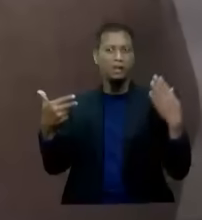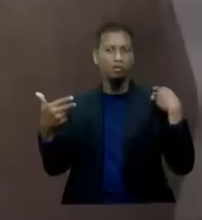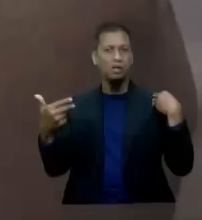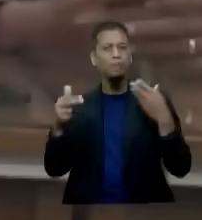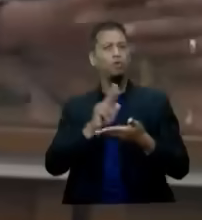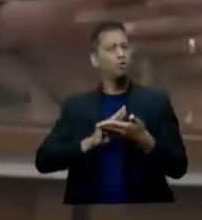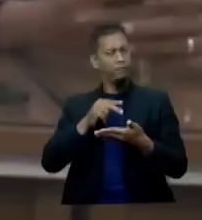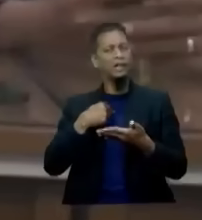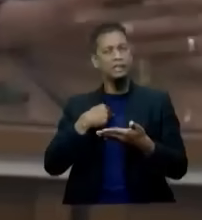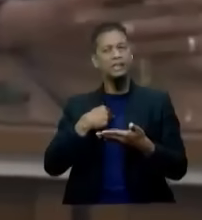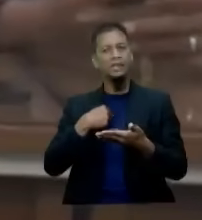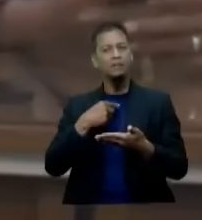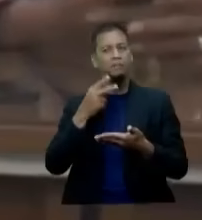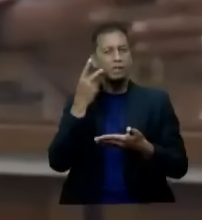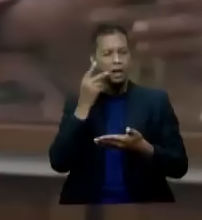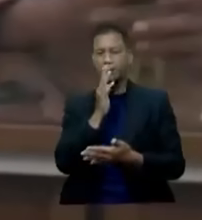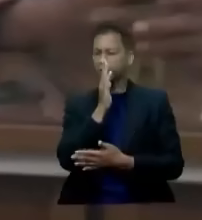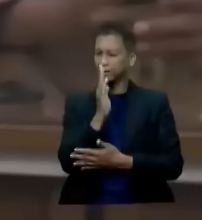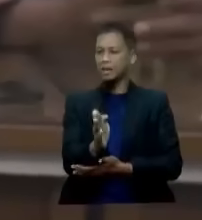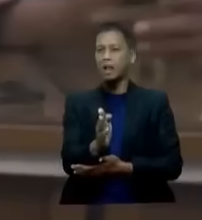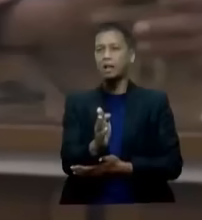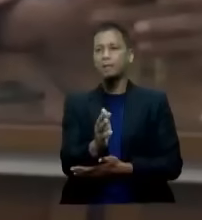untuk menjaga netralitas dan menyuarakan kebenaran.